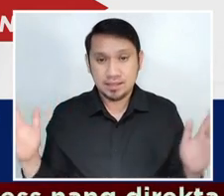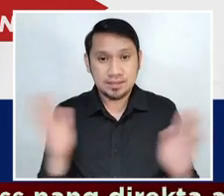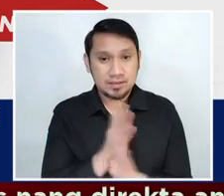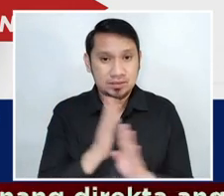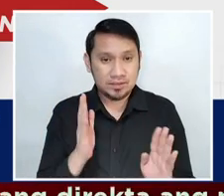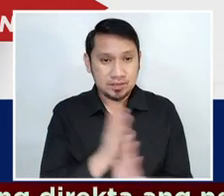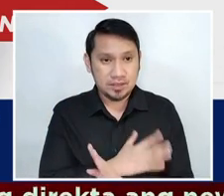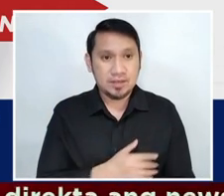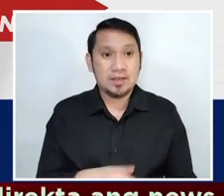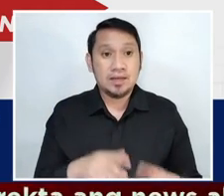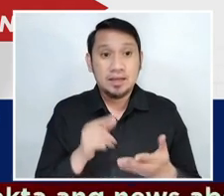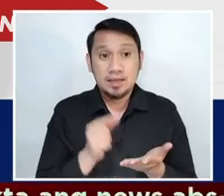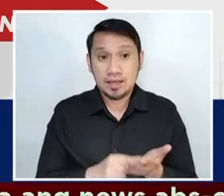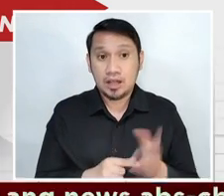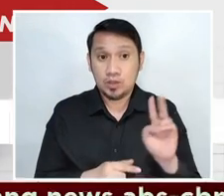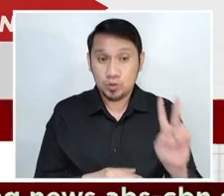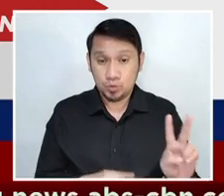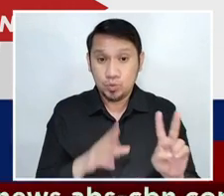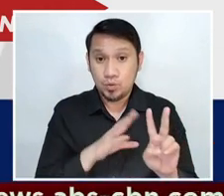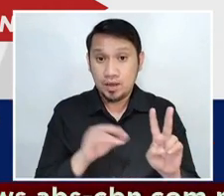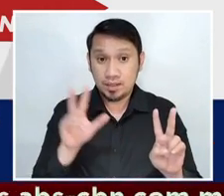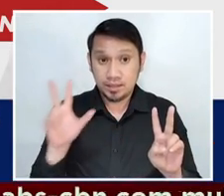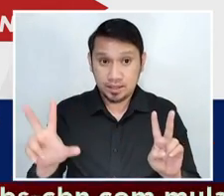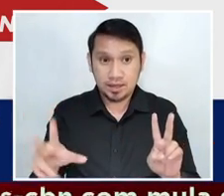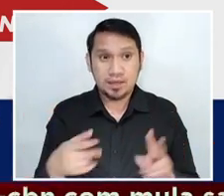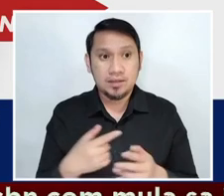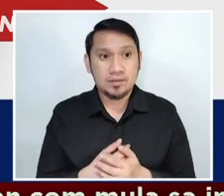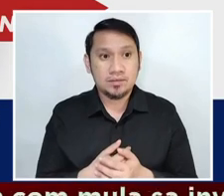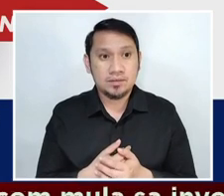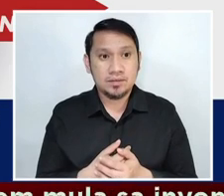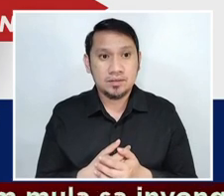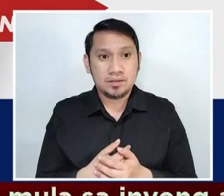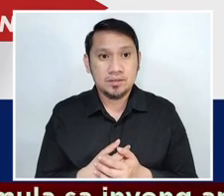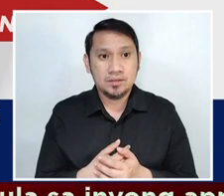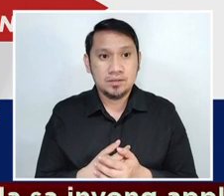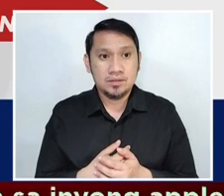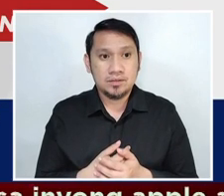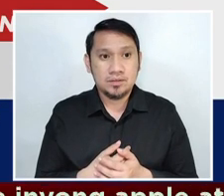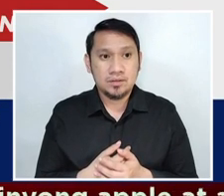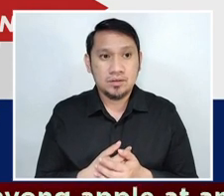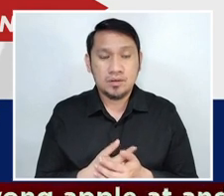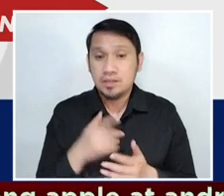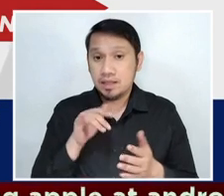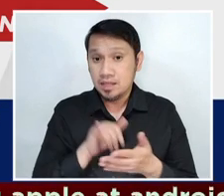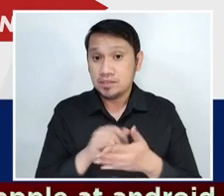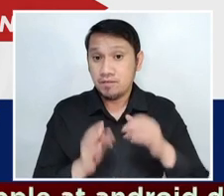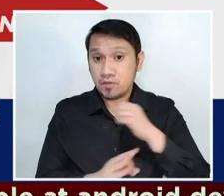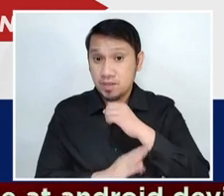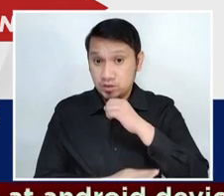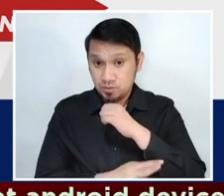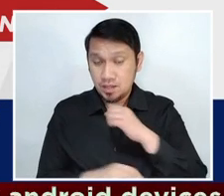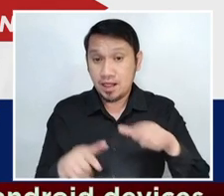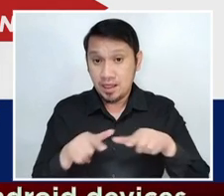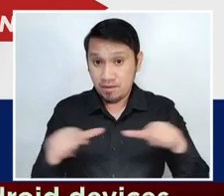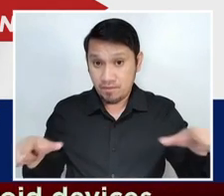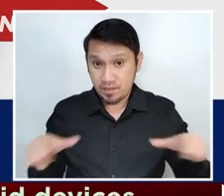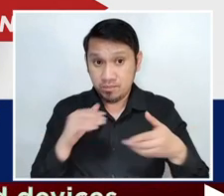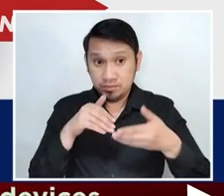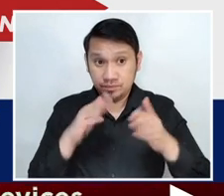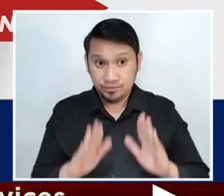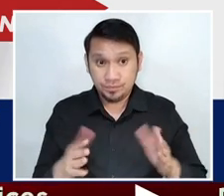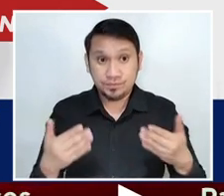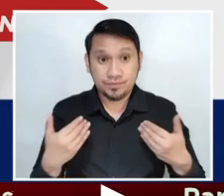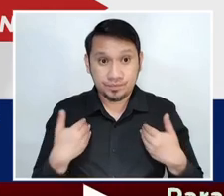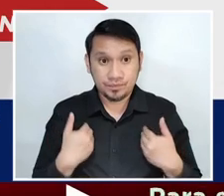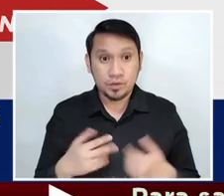2 and 3 dahil sabi ko foundation, it is a foundation level ng bata. Kaya ginawa namin na 2 shift